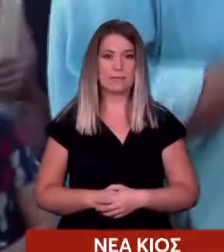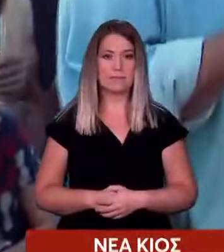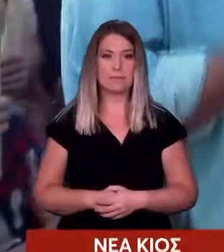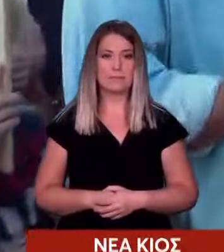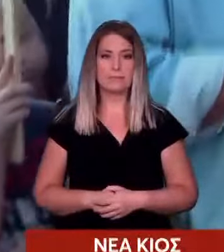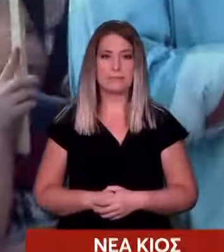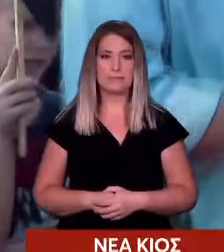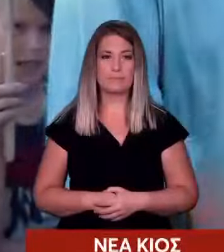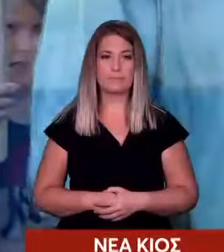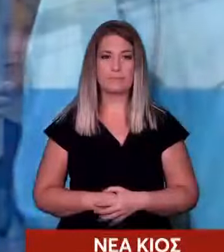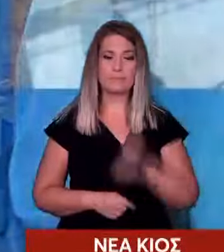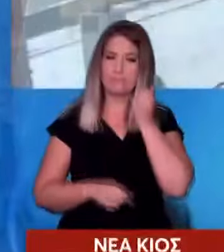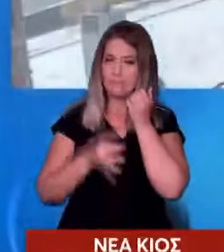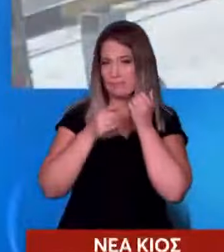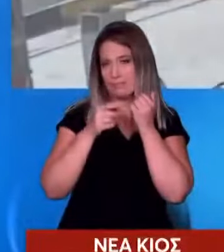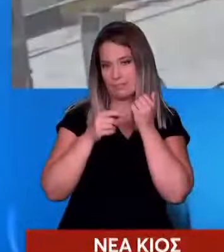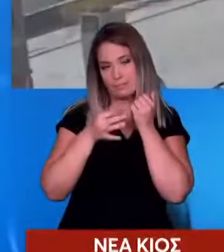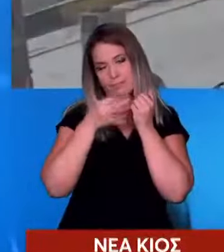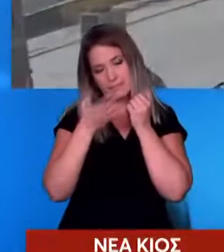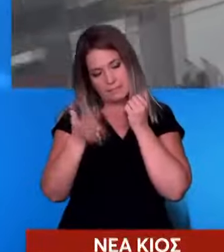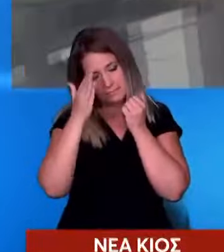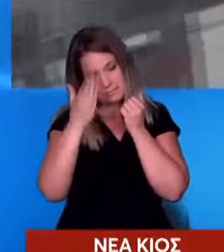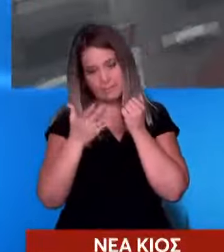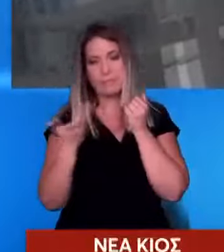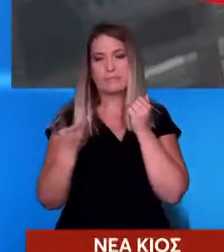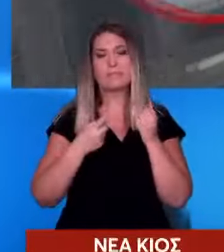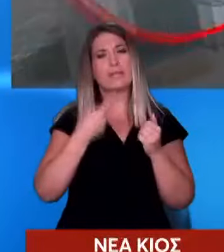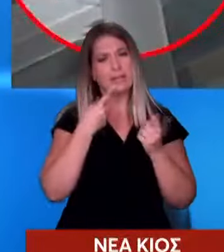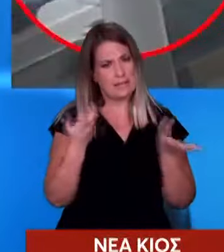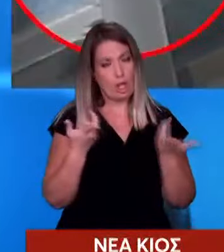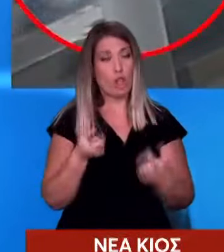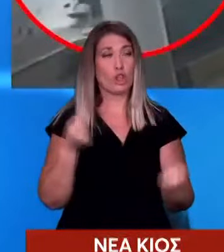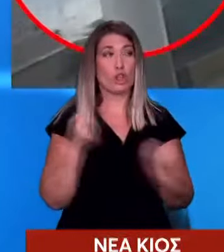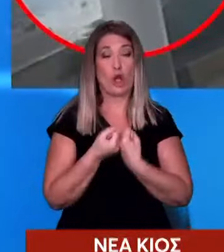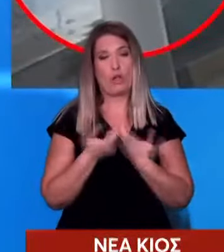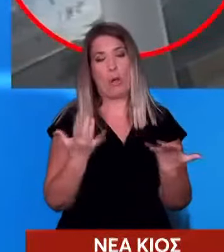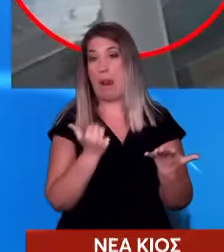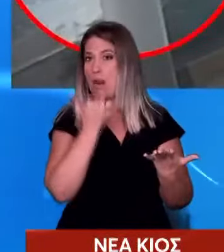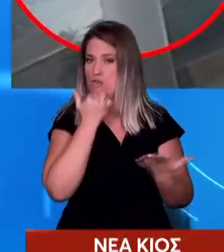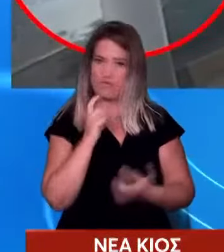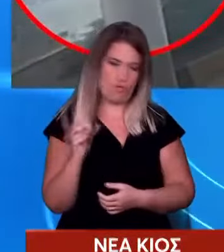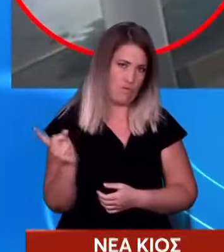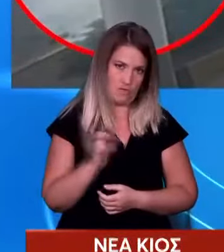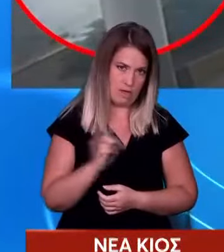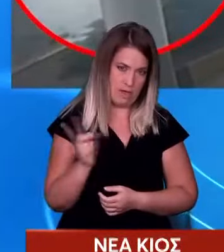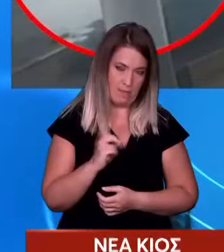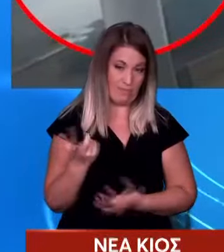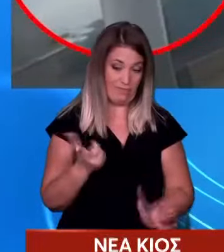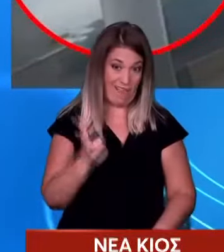Καλησπέρα σας. Τι συνέβη την Κυριακή και συνολικά? Βασικά αυτό που είπατε δεν είναι απλά ένα τροχαίο, γιατί αυτό το πράγμα, η ηλικιώδης